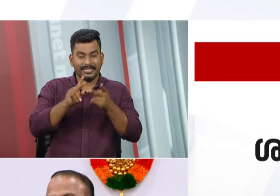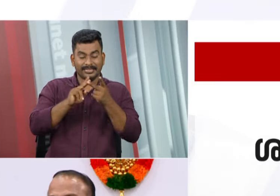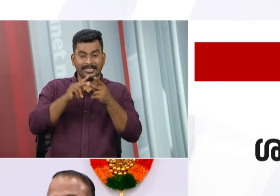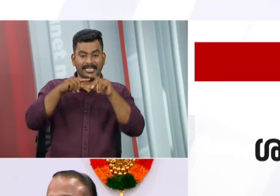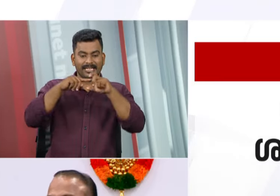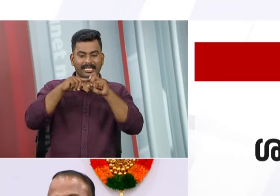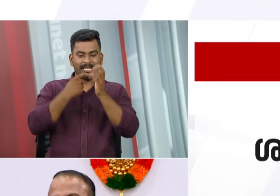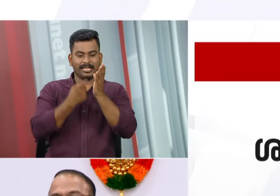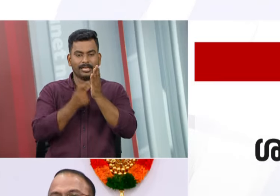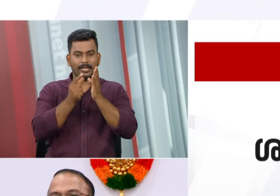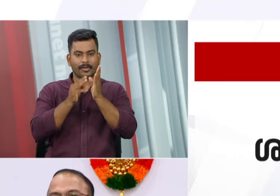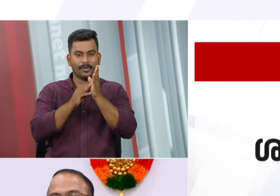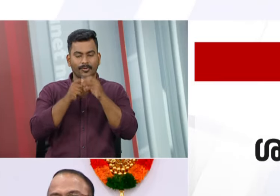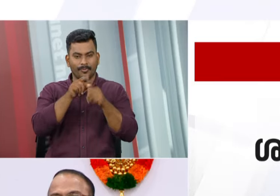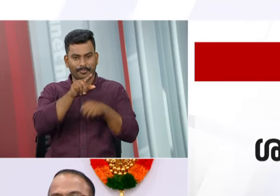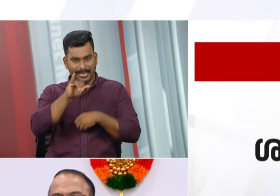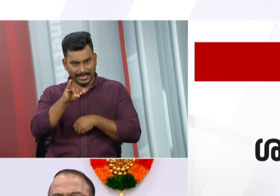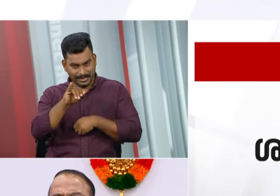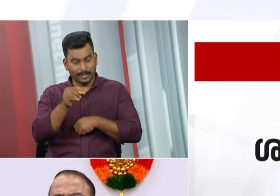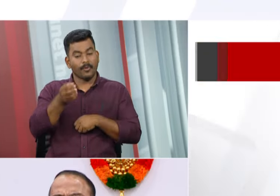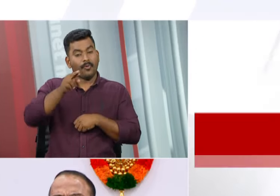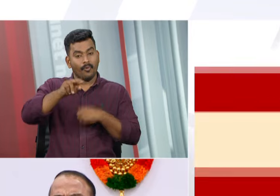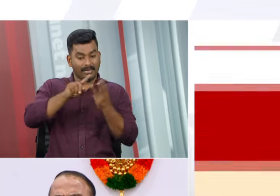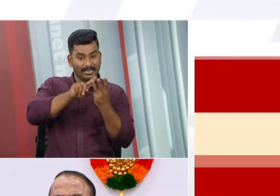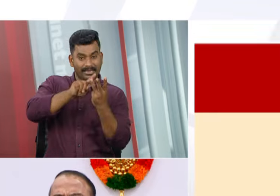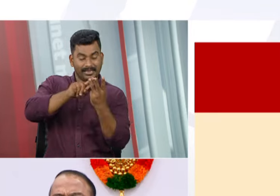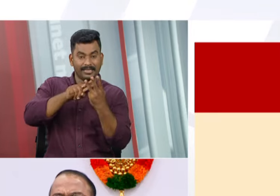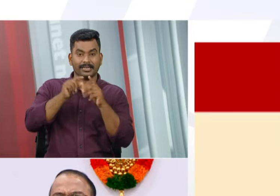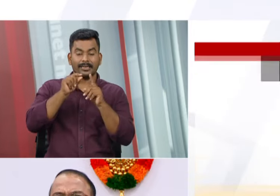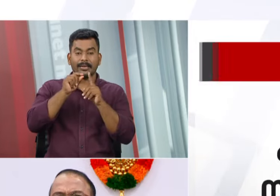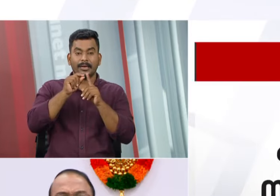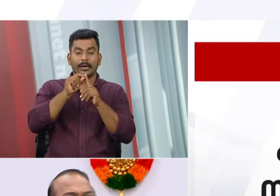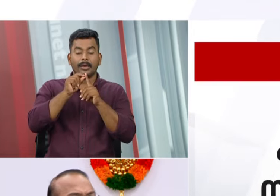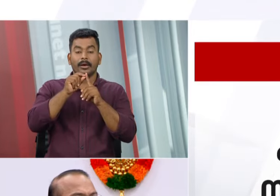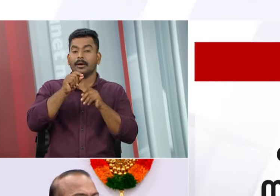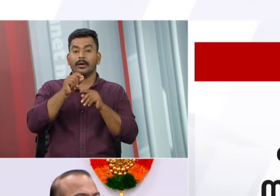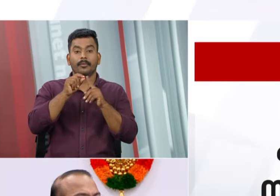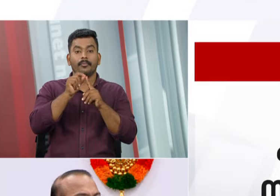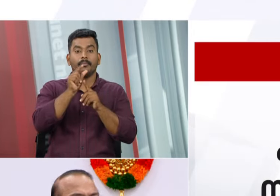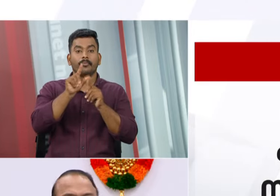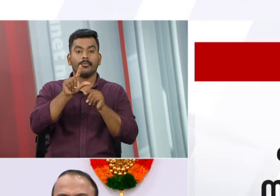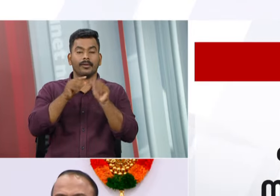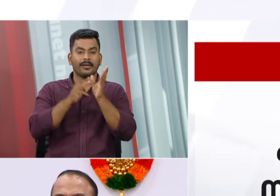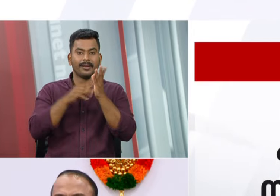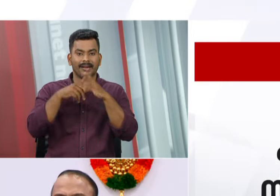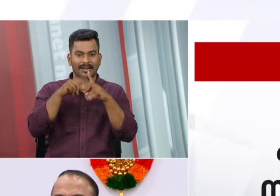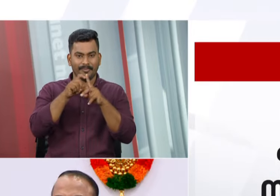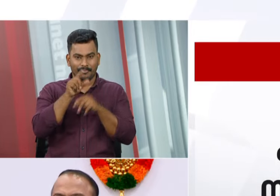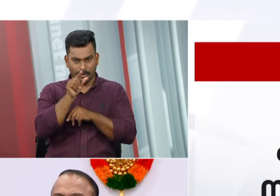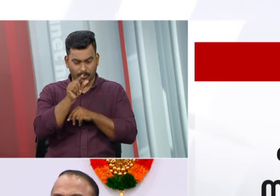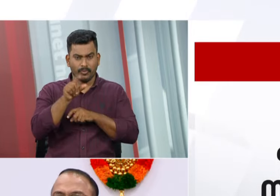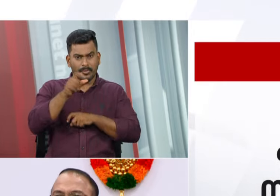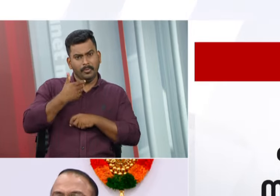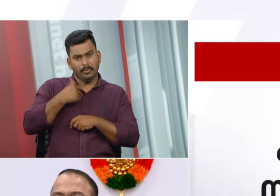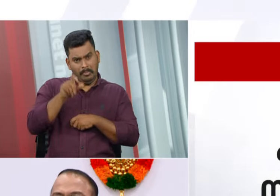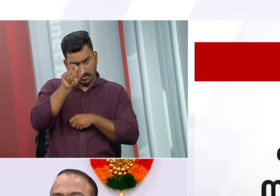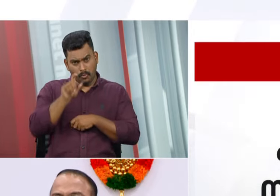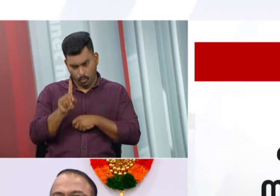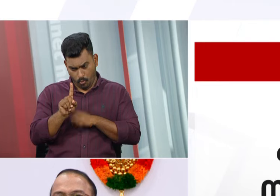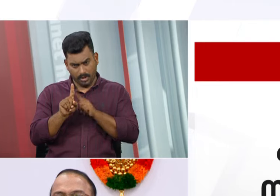എരുമേലി സത്രം വഴി. ഇതൊക്കെ കിലോമീറ്ററുകൾ വനാന്തരങ്ങളിലൂടെയാണ് അവർ സഞ്ചരിക്കുന്നത്, കൂട്ടമായും